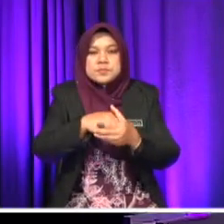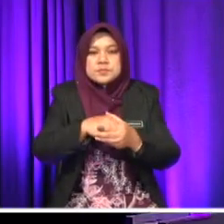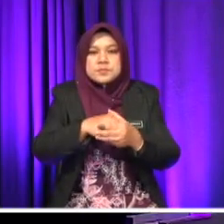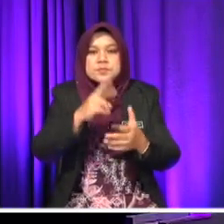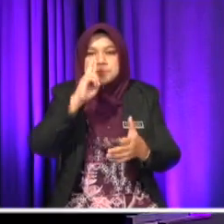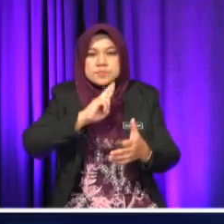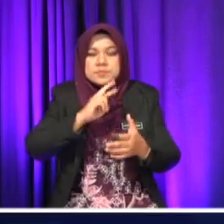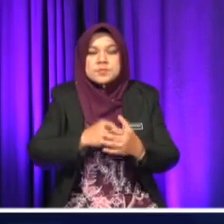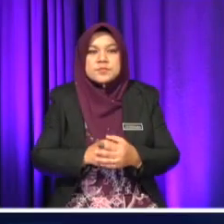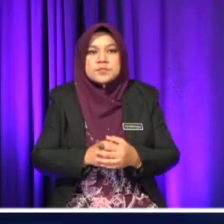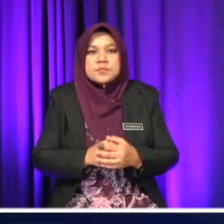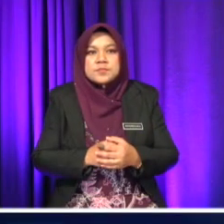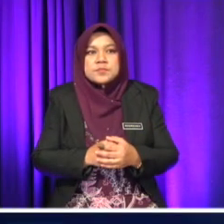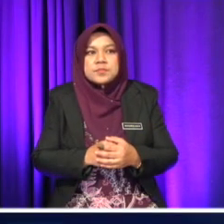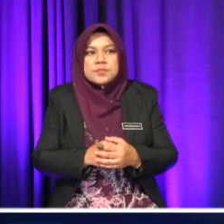Merah